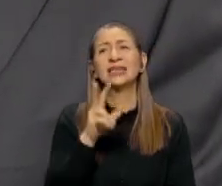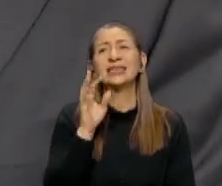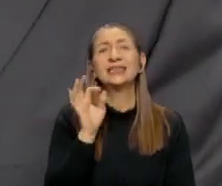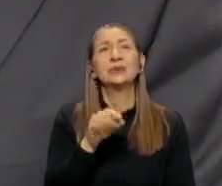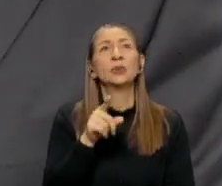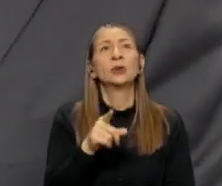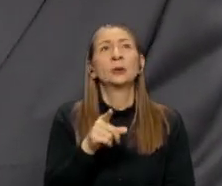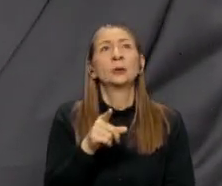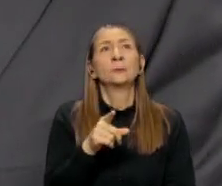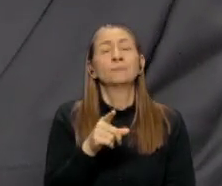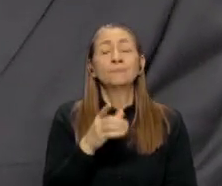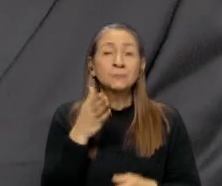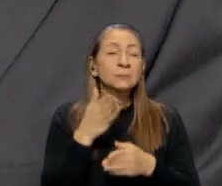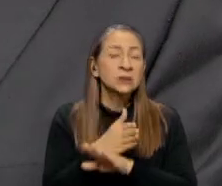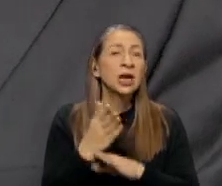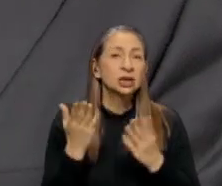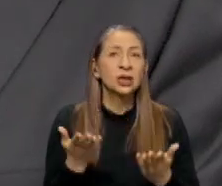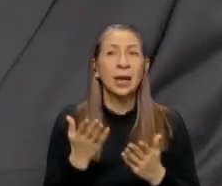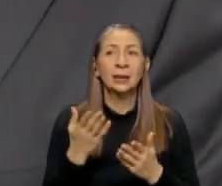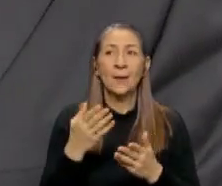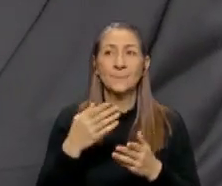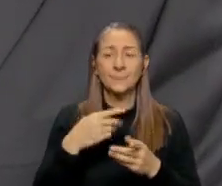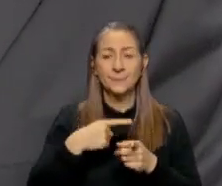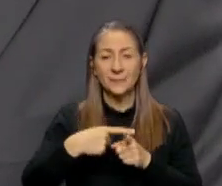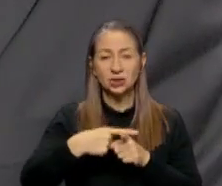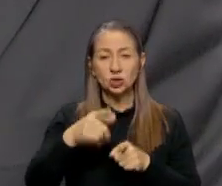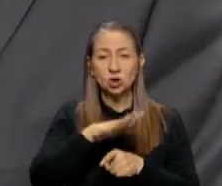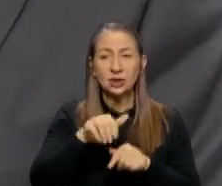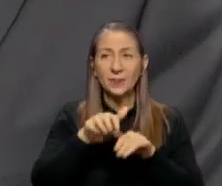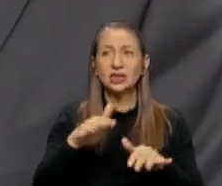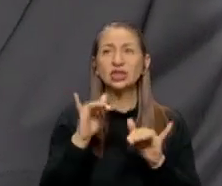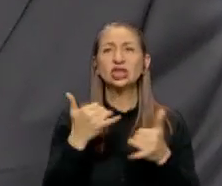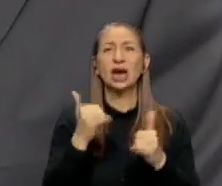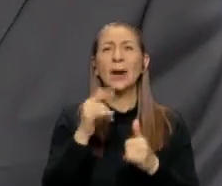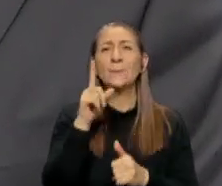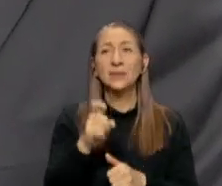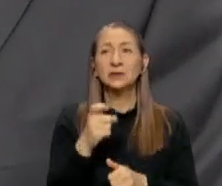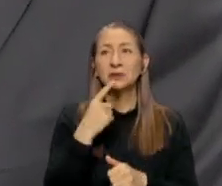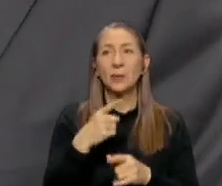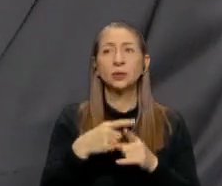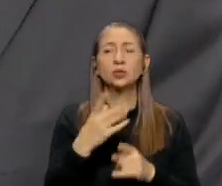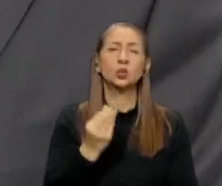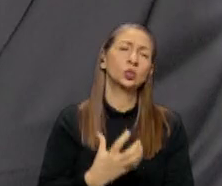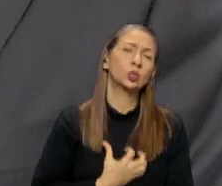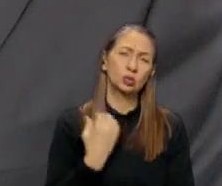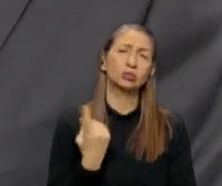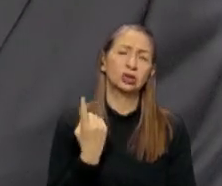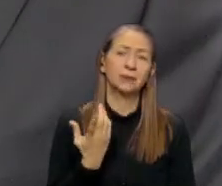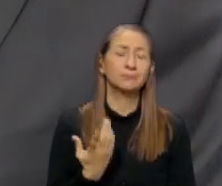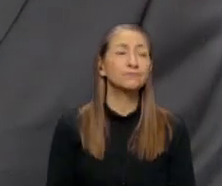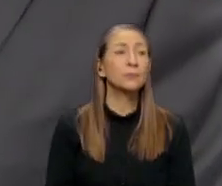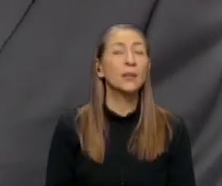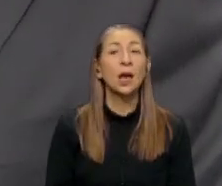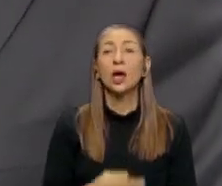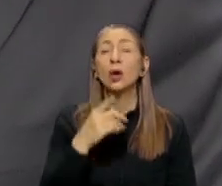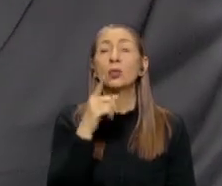Bu gerçekten paylaştığımız zaman sosyal medyada şaka mı diye paylaşmıştım ama çok üzücü bir şey yani